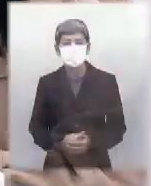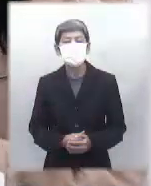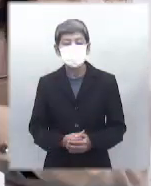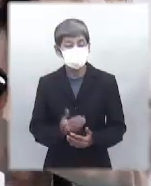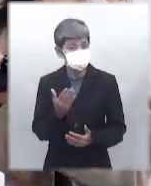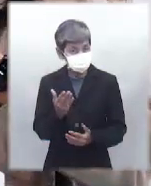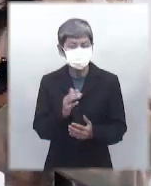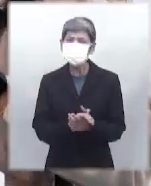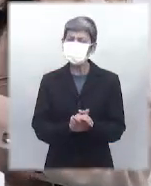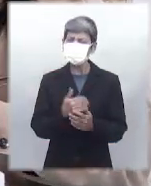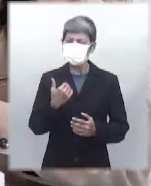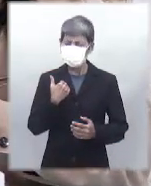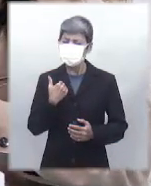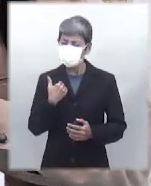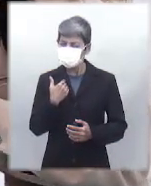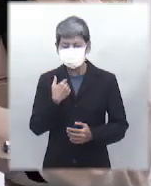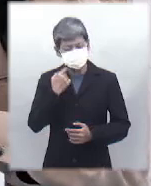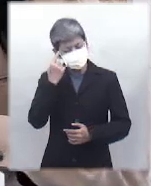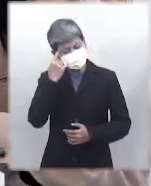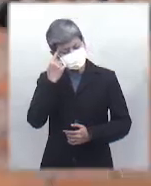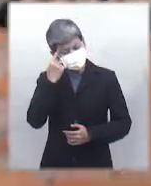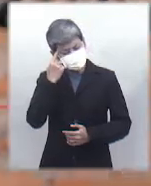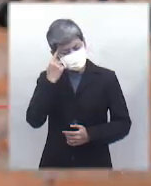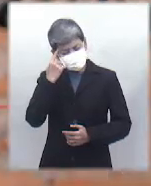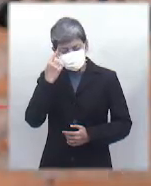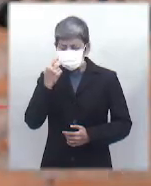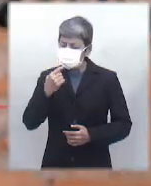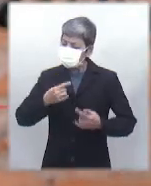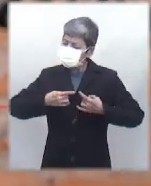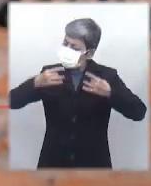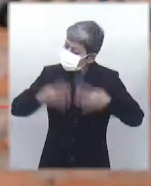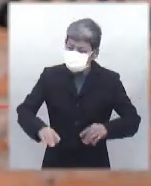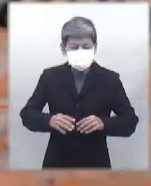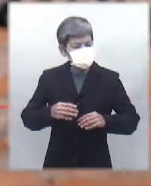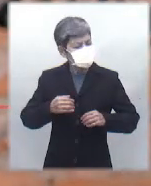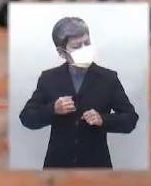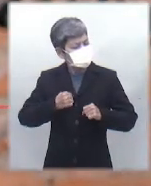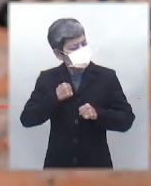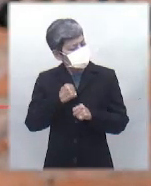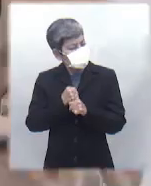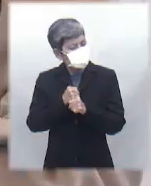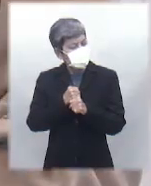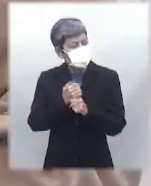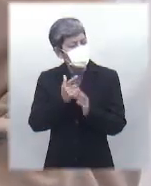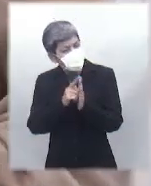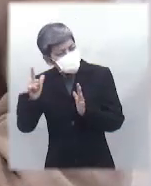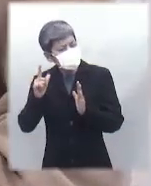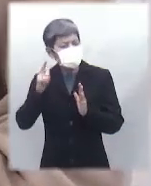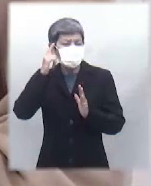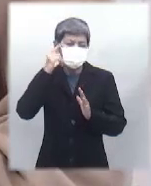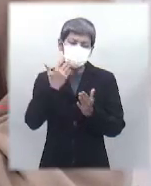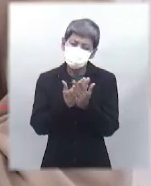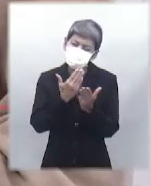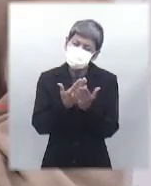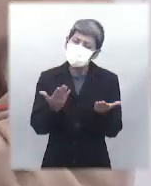ในช่วงที่แบบมันจะต้องมีการตัดสินใจเนาะก่อนออกเอ้ยจะอยู่ต่อเพราะเงินเดือนมันก็เป็นตัวรั้งนี้มันไม่ใช่น้อยๆ